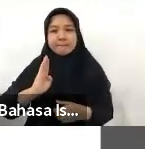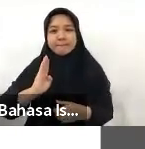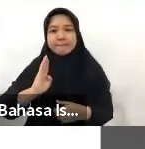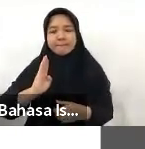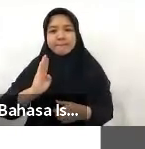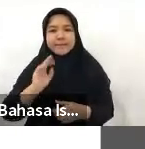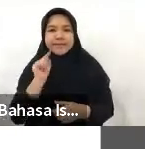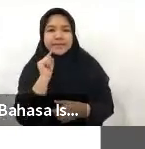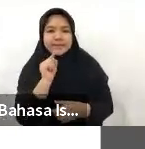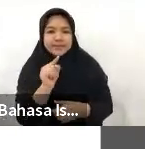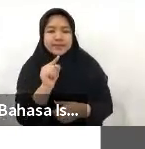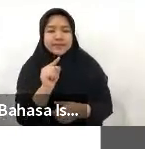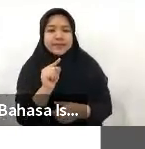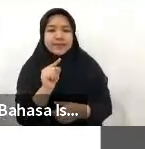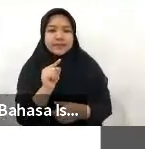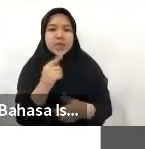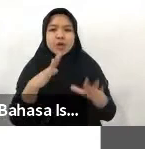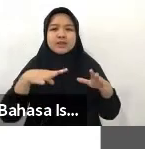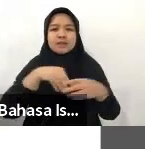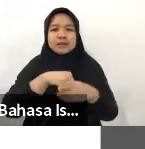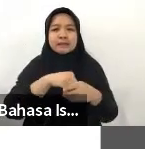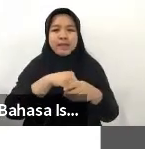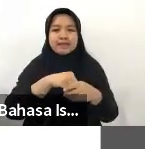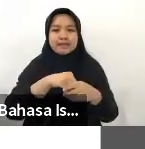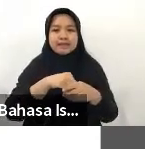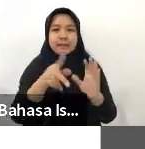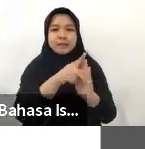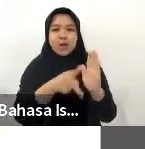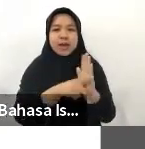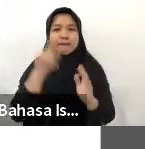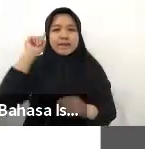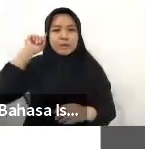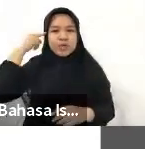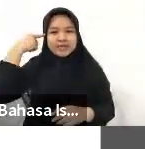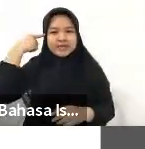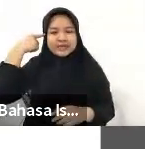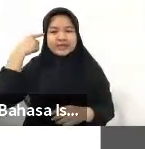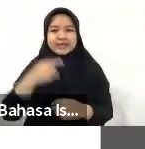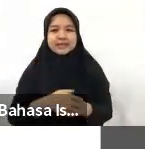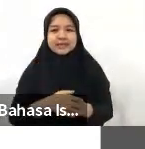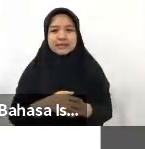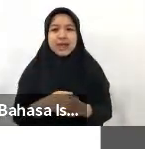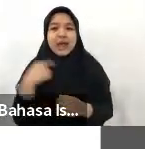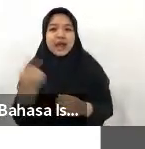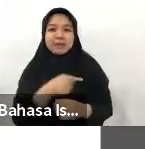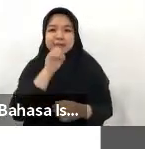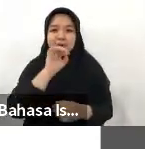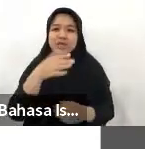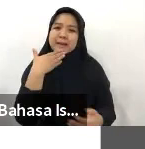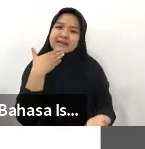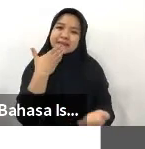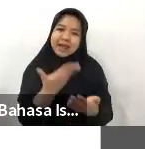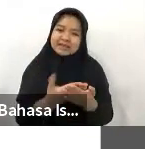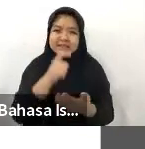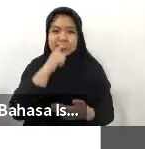Ini yang terlibat di dalam program Peduli. Kami mengucapkan terima kasih Mas Joni,